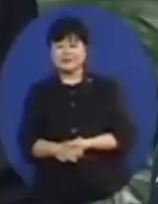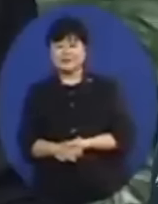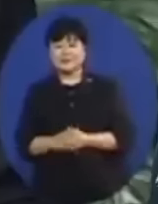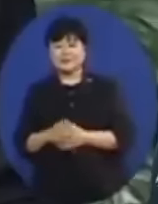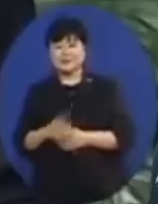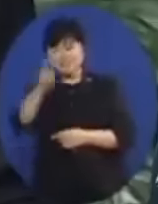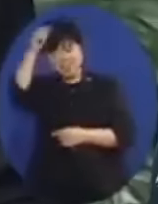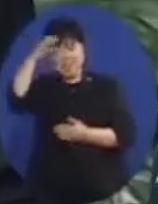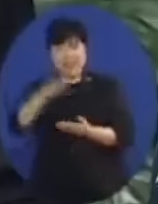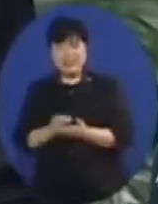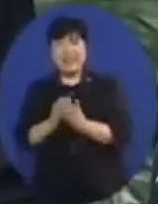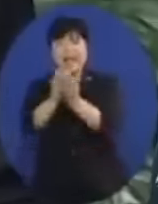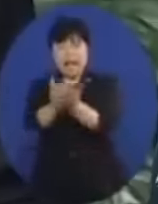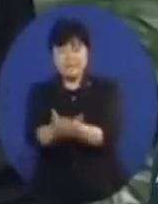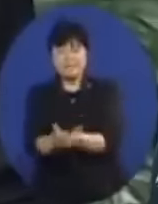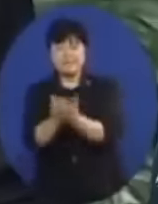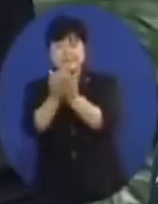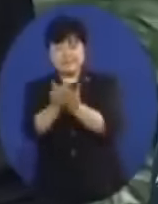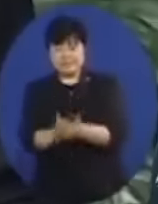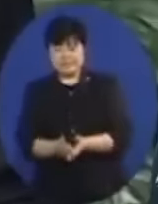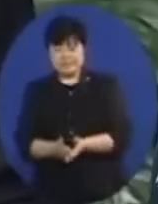천안함을